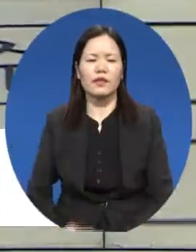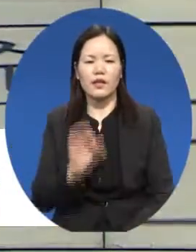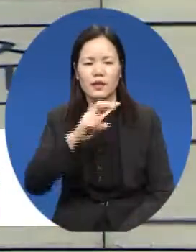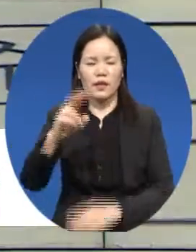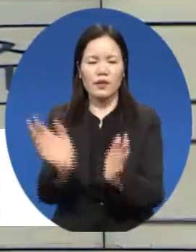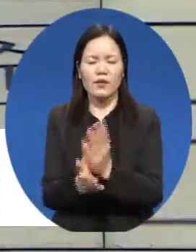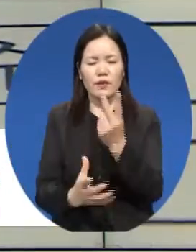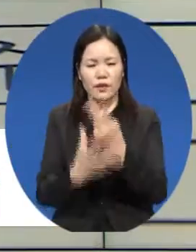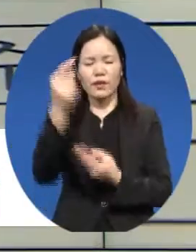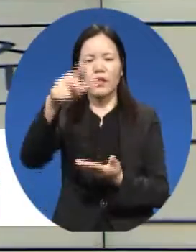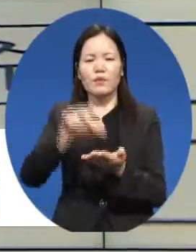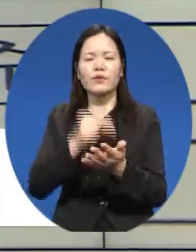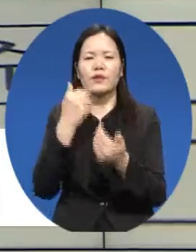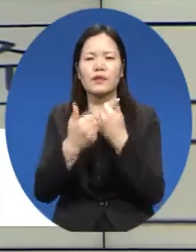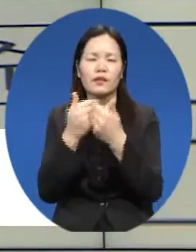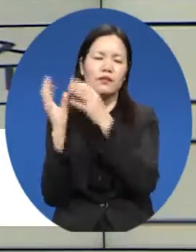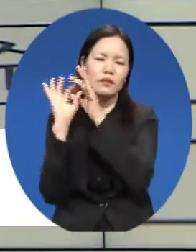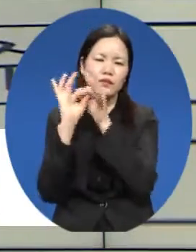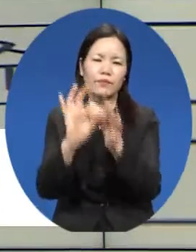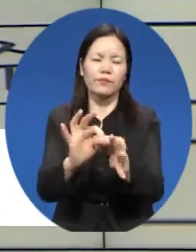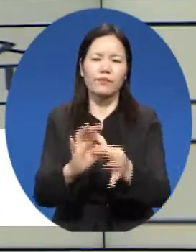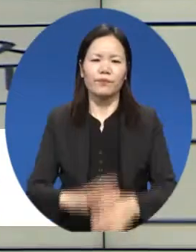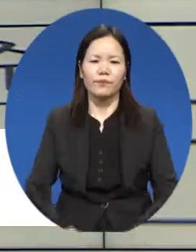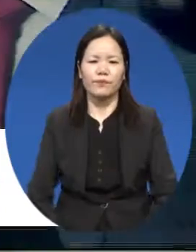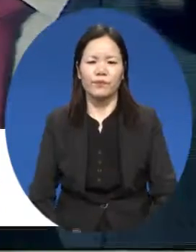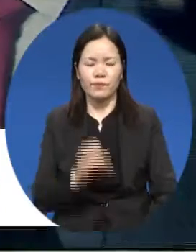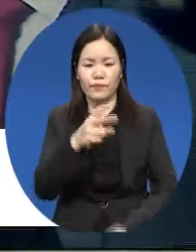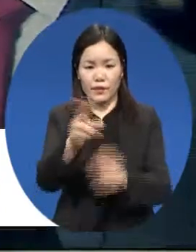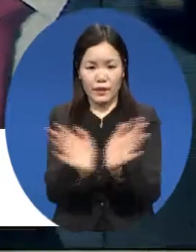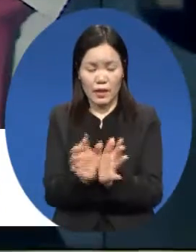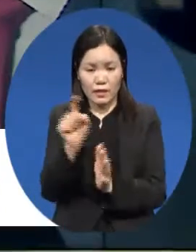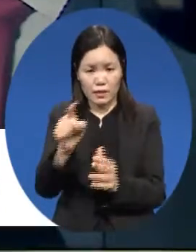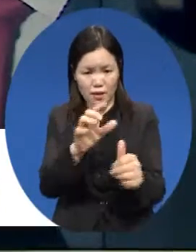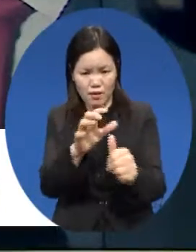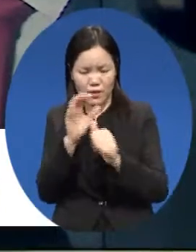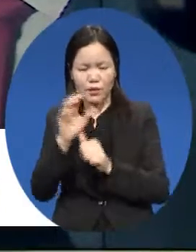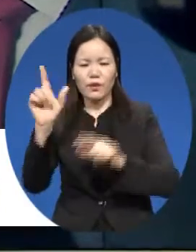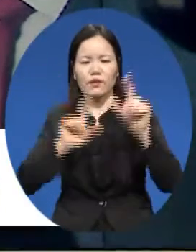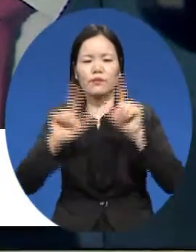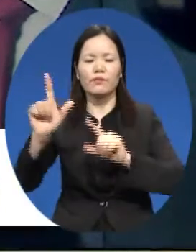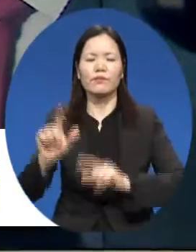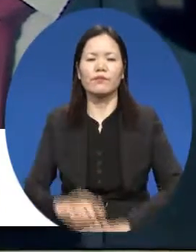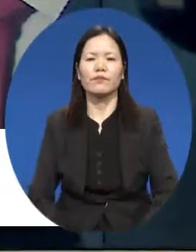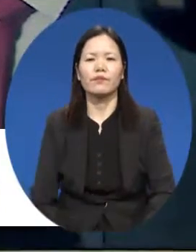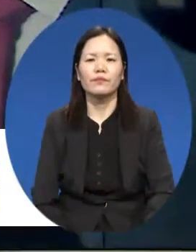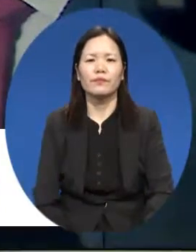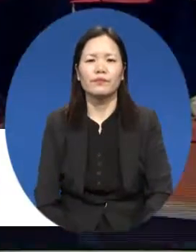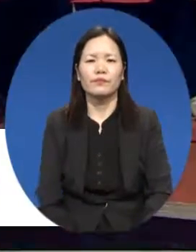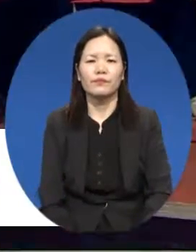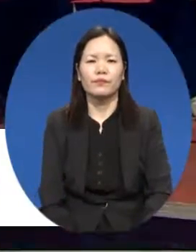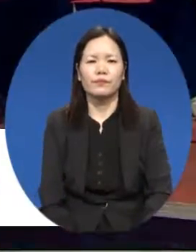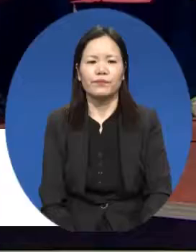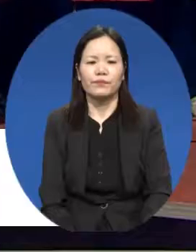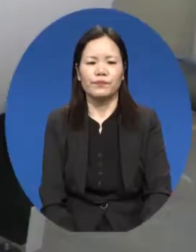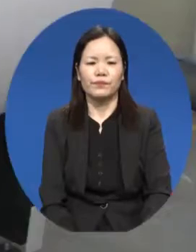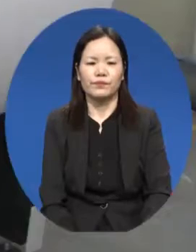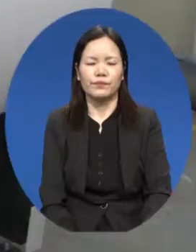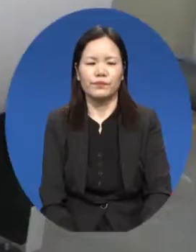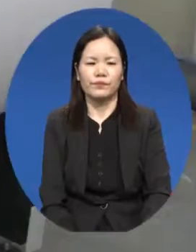야권에선 단일화 문제로 진통이 이어지고 있습니다. 여권은 그 틈을 파고드는 모양새입니다. 김민주 기자입니다.